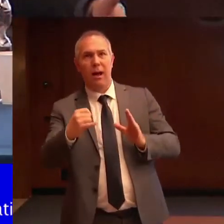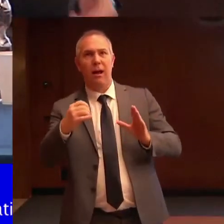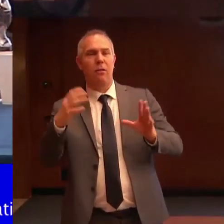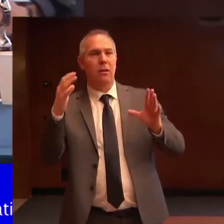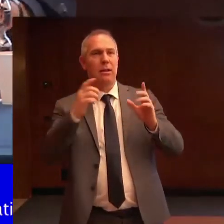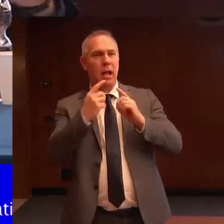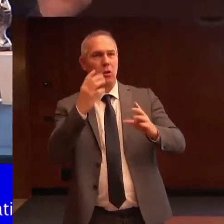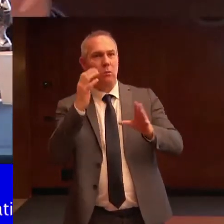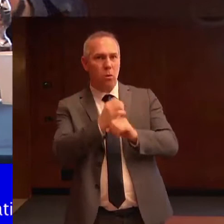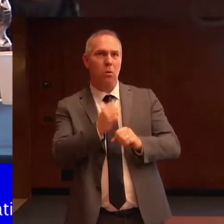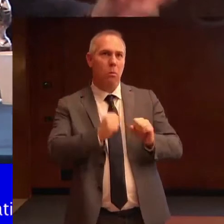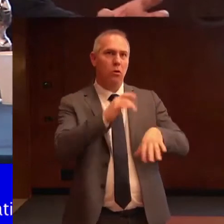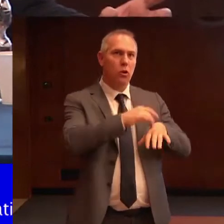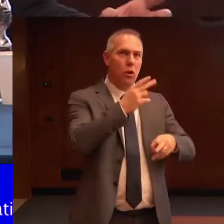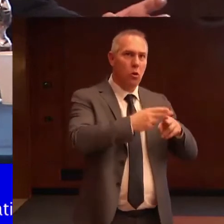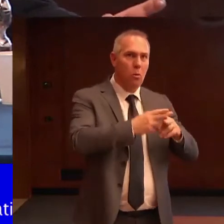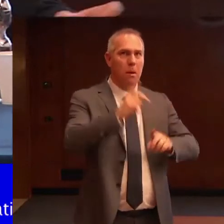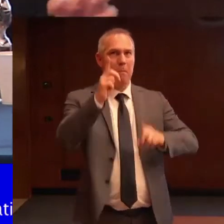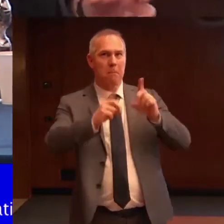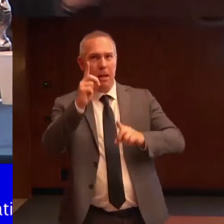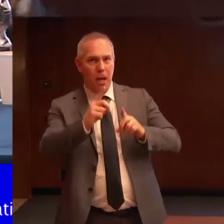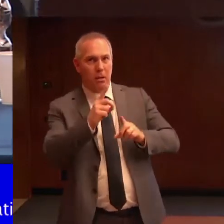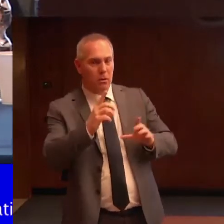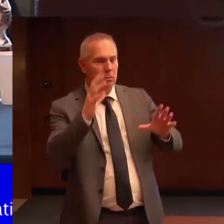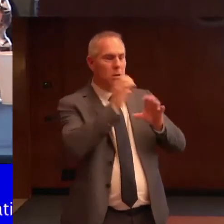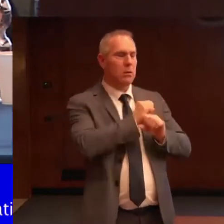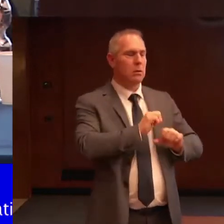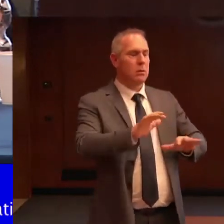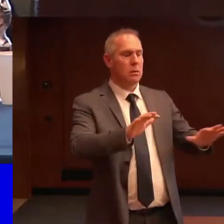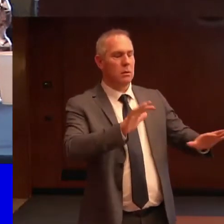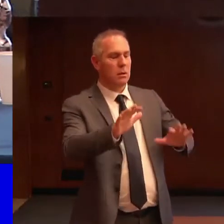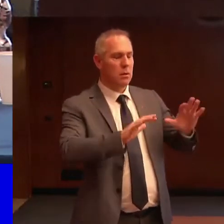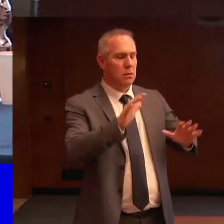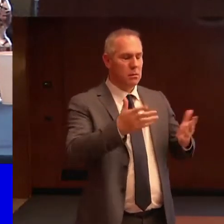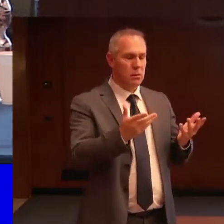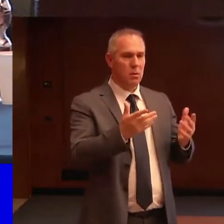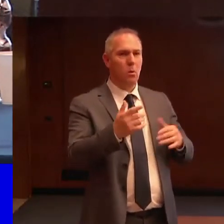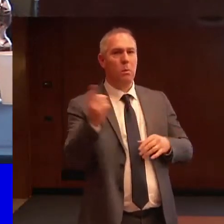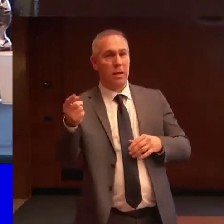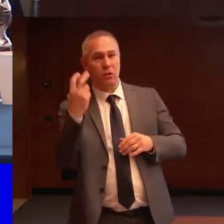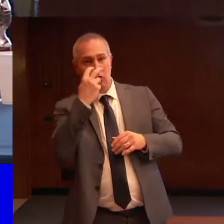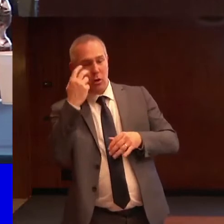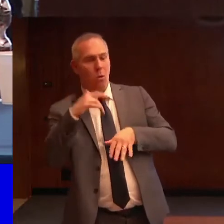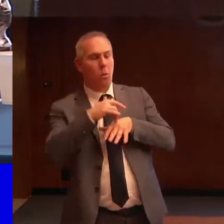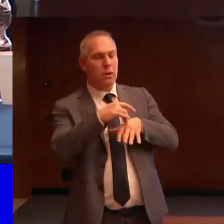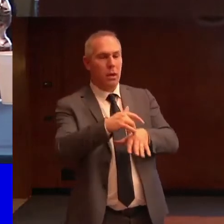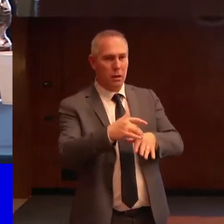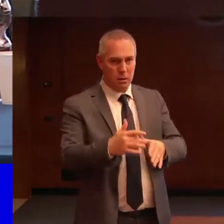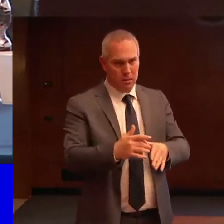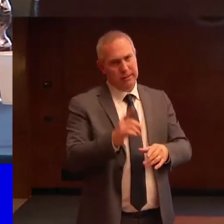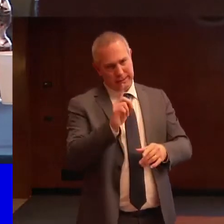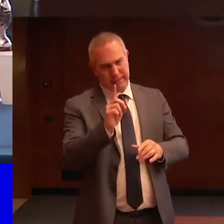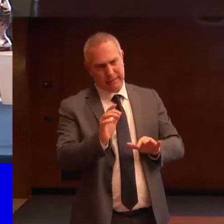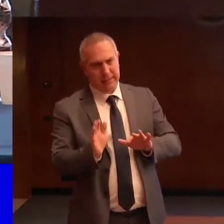e a Milano di essere immersi nel buio totale ed essere guidati da un non vedente, ma affronta